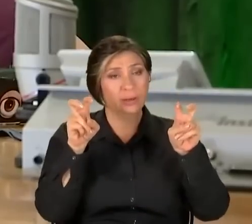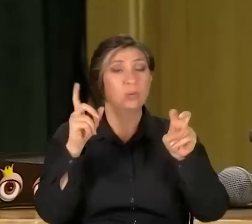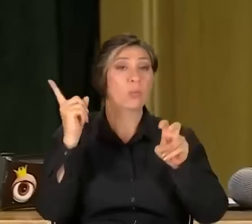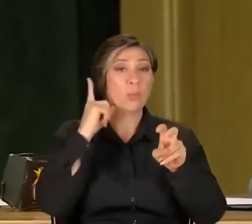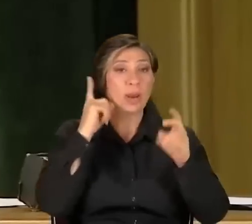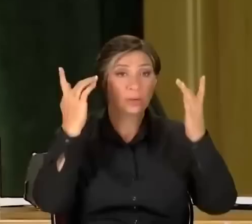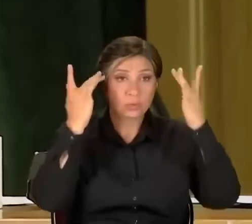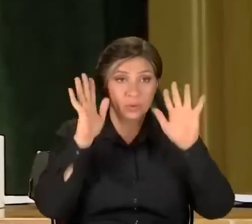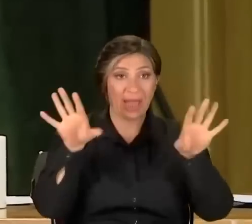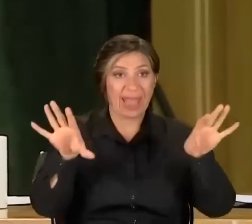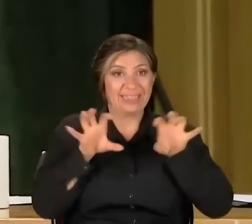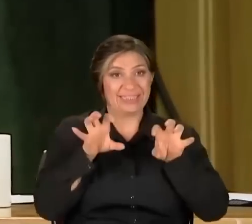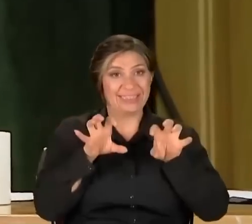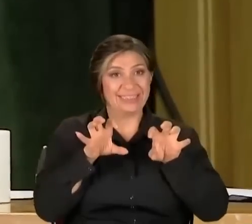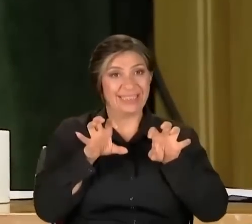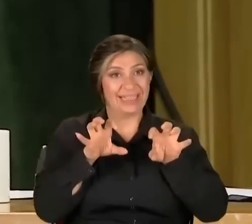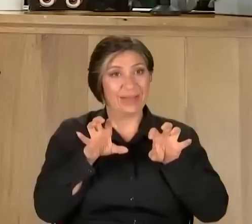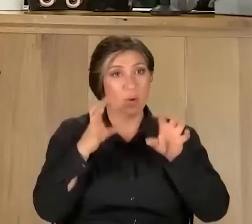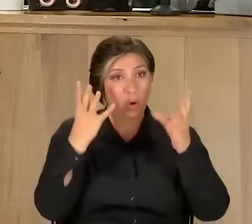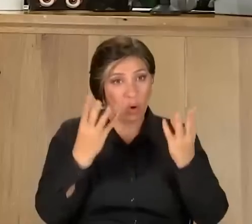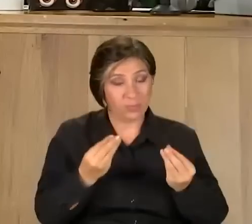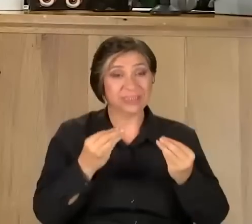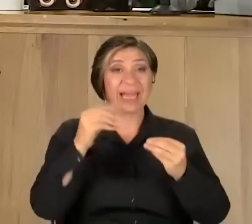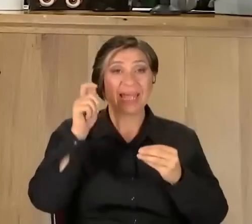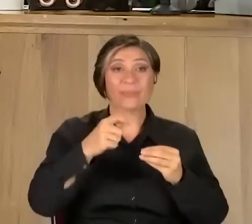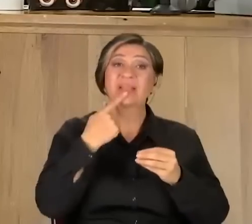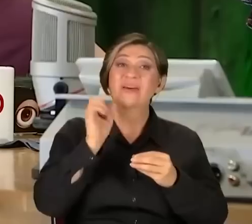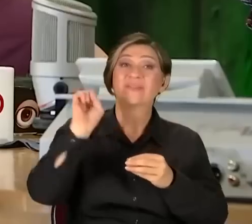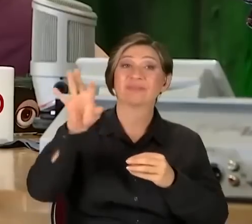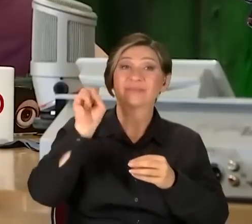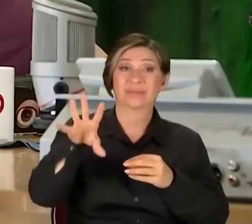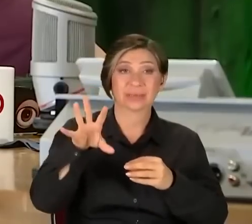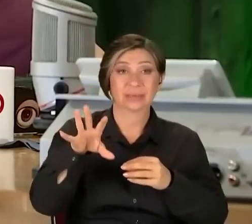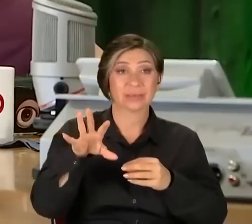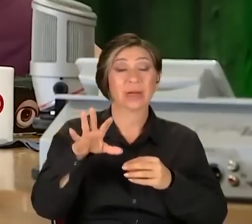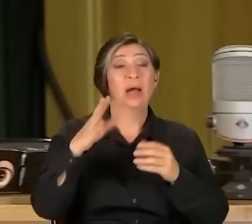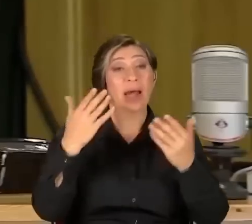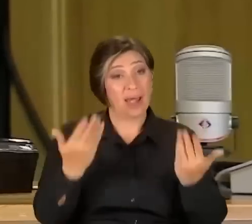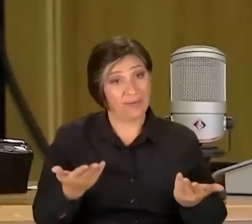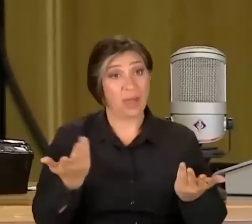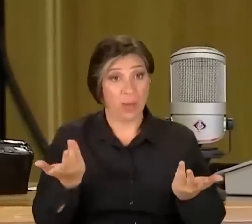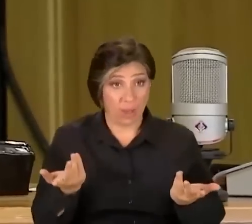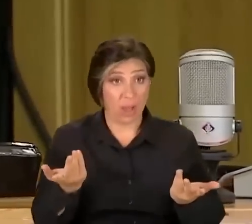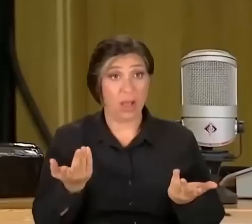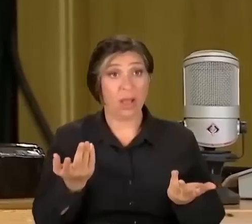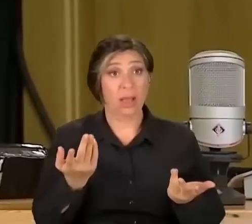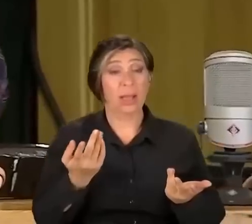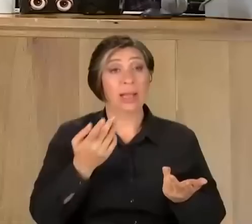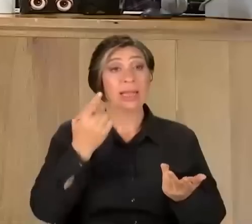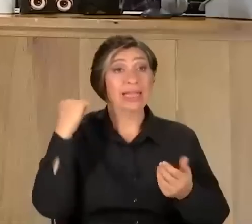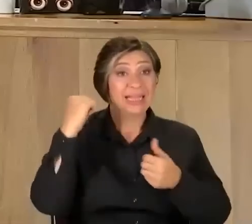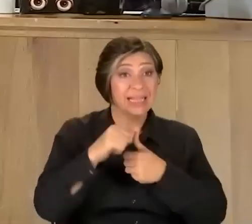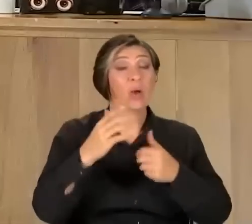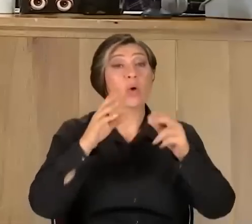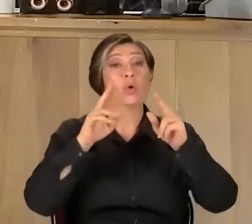popüler kültürün etkisinde kalmalarına yaptığın göndermeler Evet ama bir yine